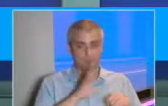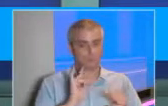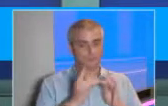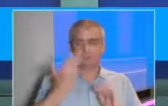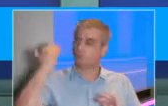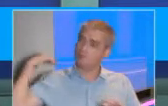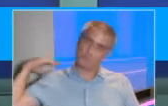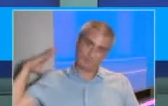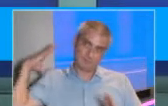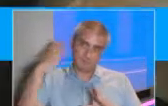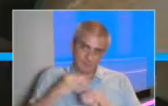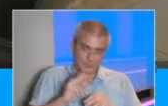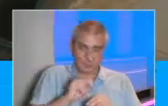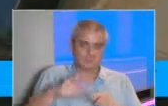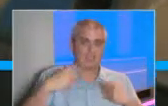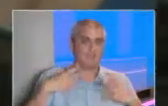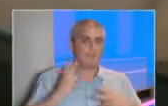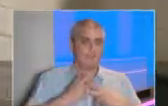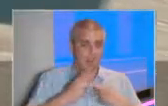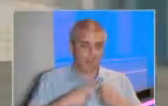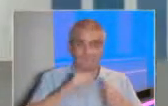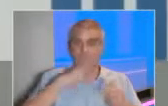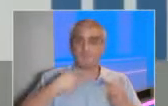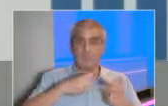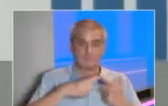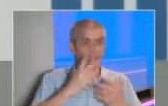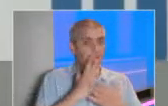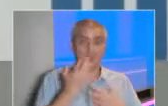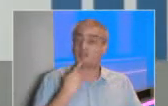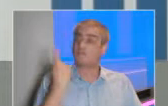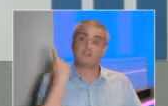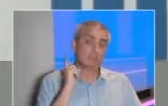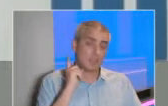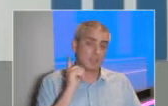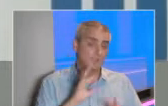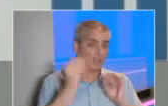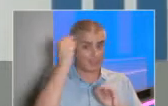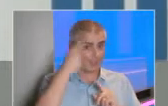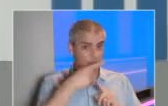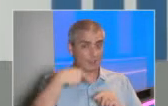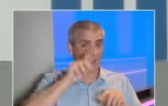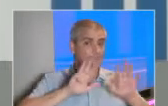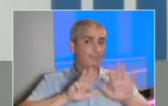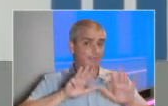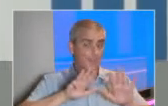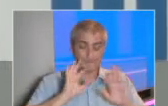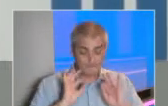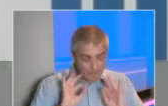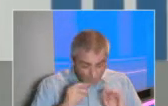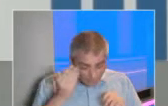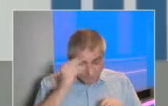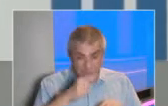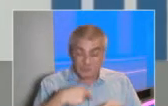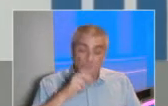סכסוכים קודמים, גם על עניין ימי המחלה וגם הפנסיה, כבר לפני שנה, פתיחת שנת הלימודים ב-1 בספטמבר, ממש, אני מזכיר